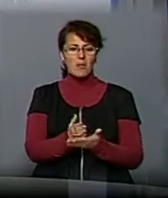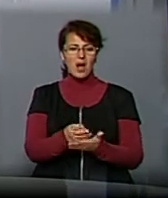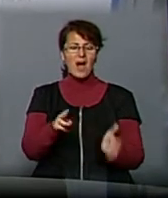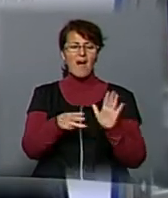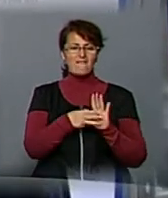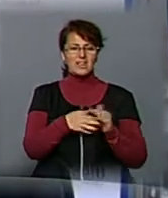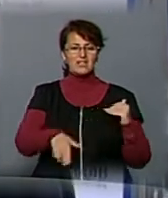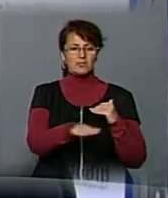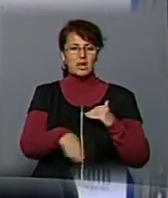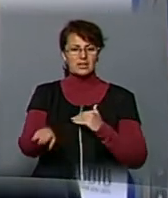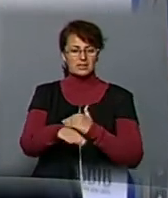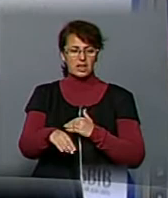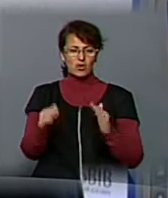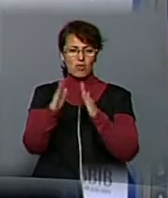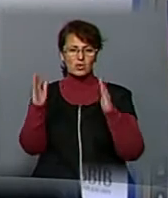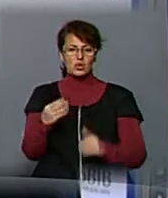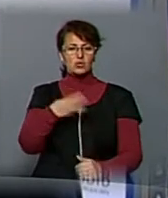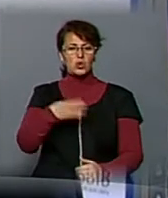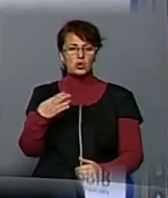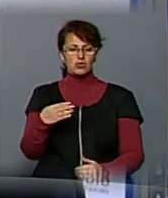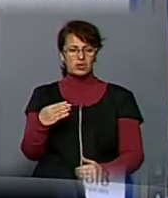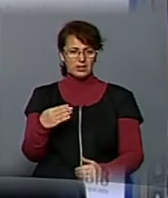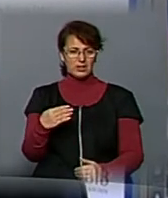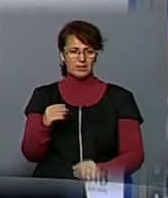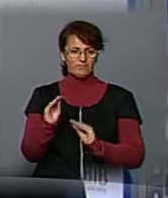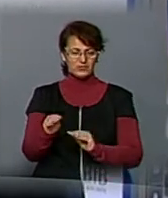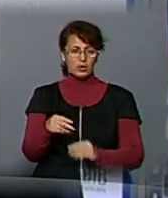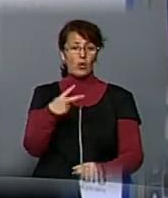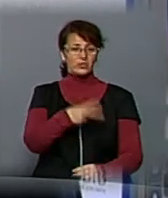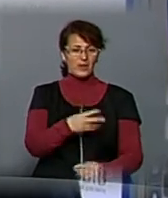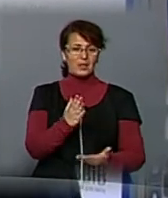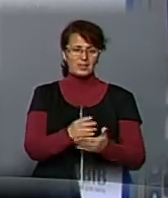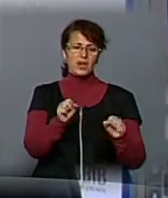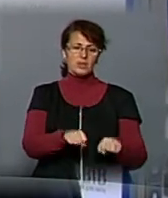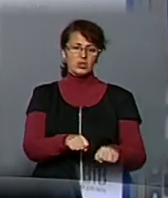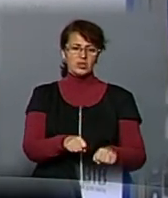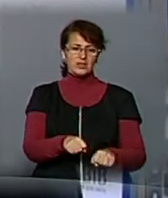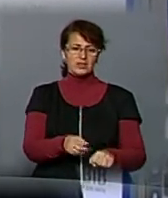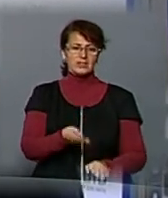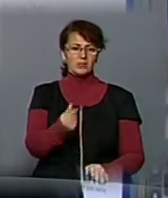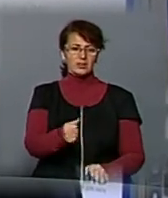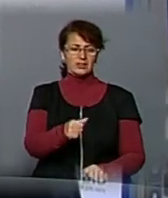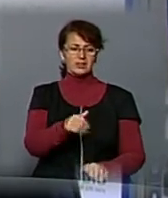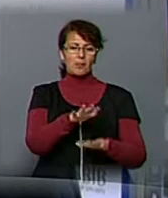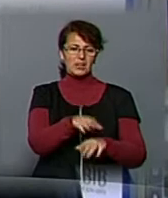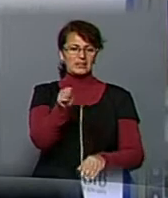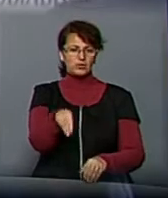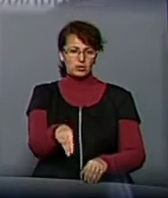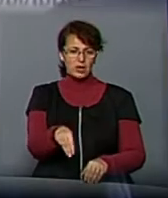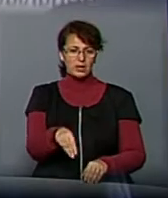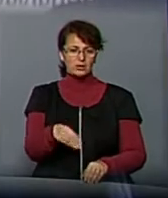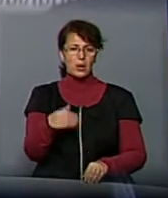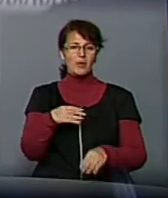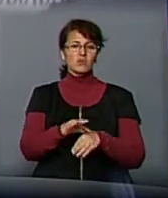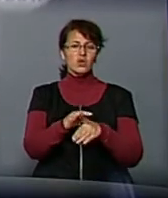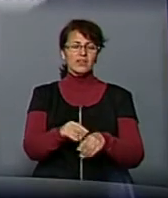яких встановлено 44 паркомати, 20 з яких є можливість розрахунку банківською карткою. Ми